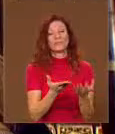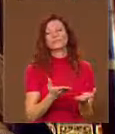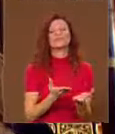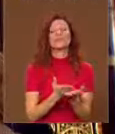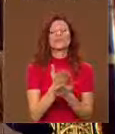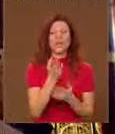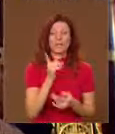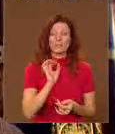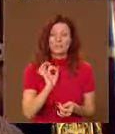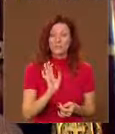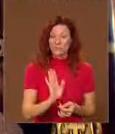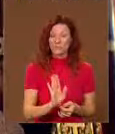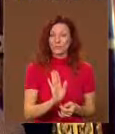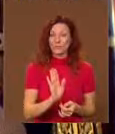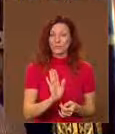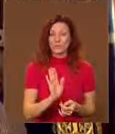този